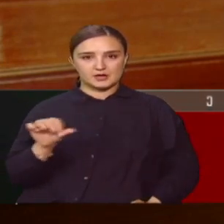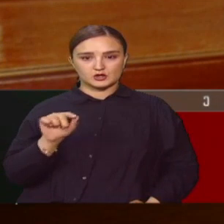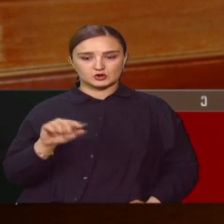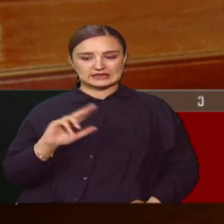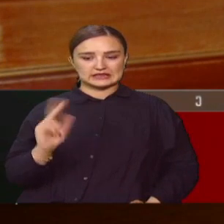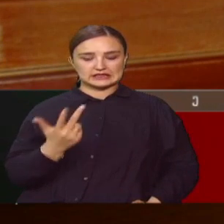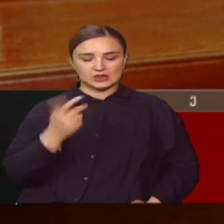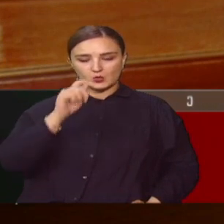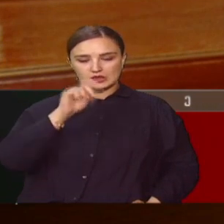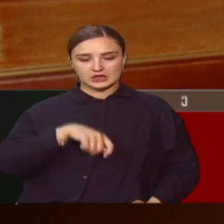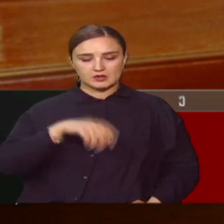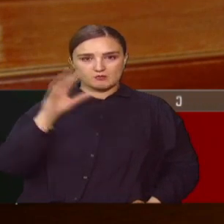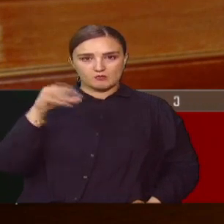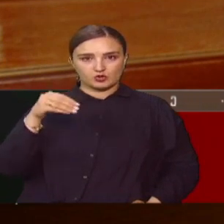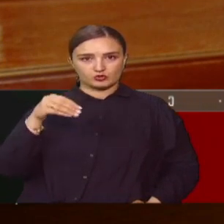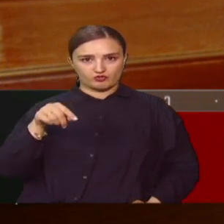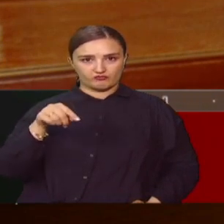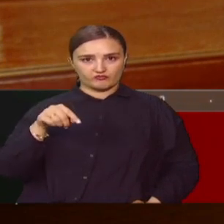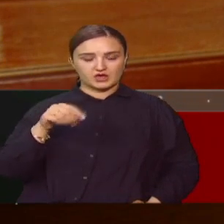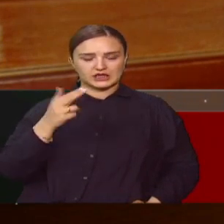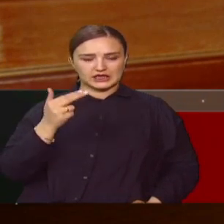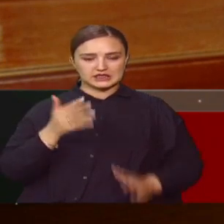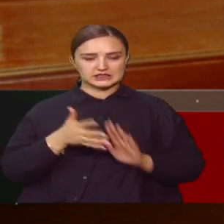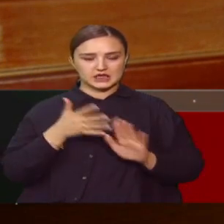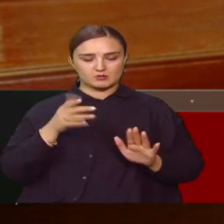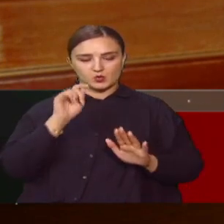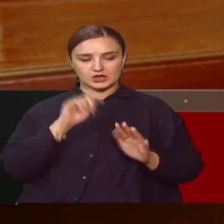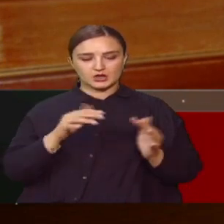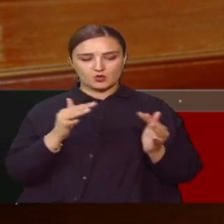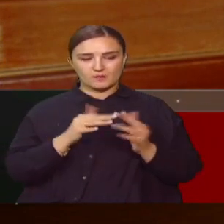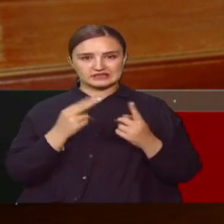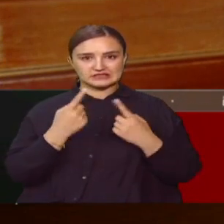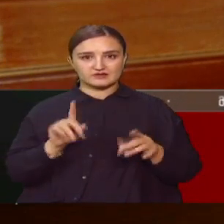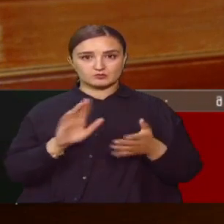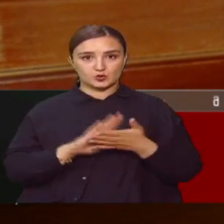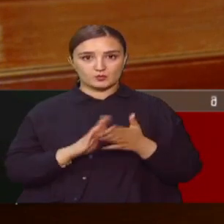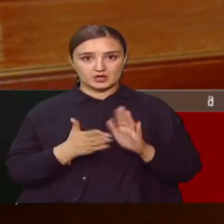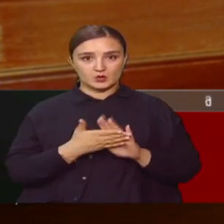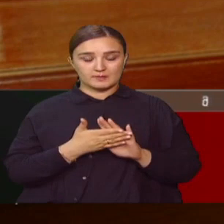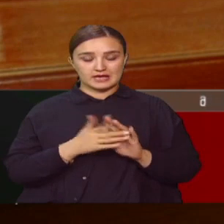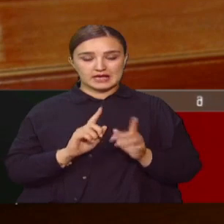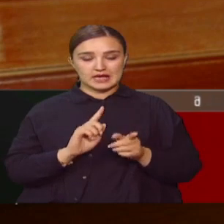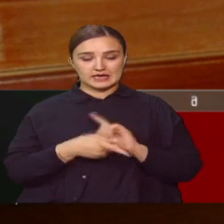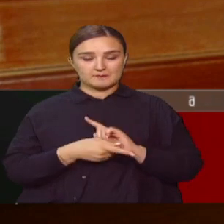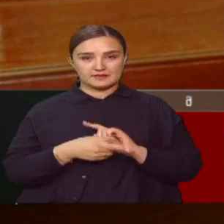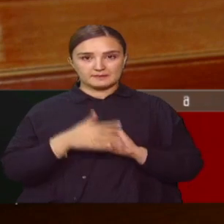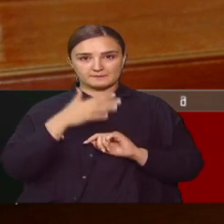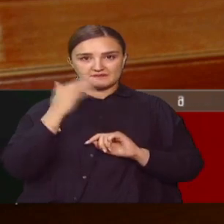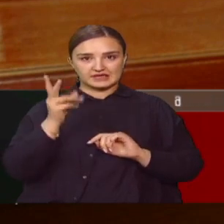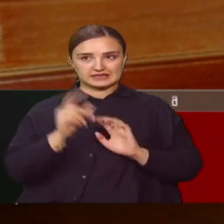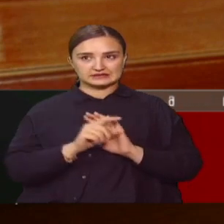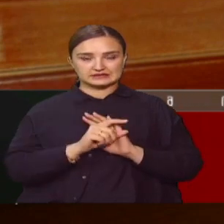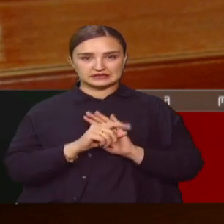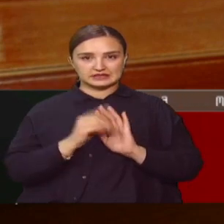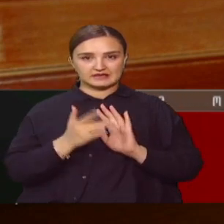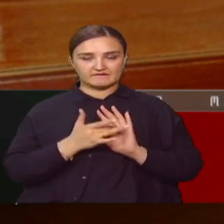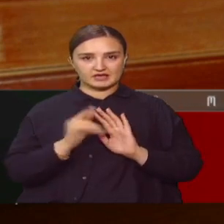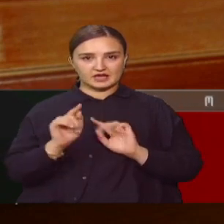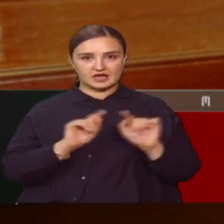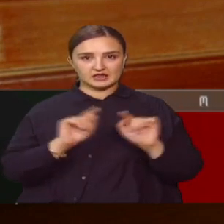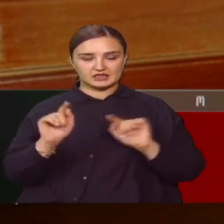ტრიოს უკრაინა მოლდოვა ნუ ახლა გასაგებია უკრაინაში ომია და სხვა ვითარება აბსოლუტურად არამედ უკვე ბევრი კანდიდატი